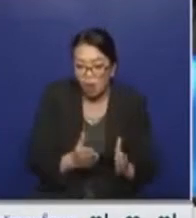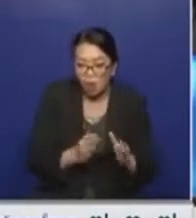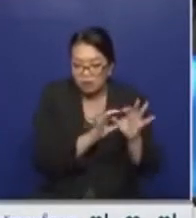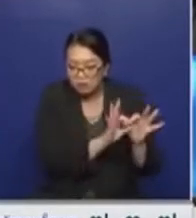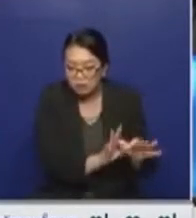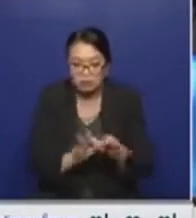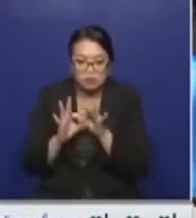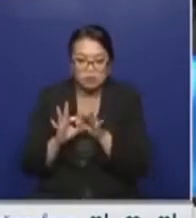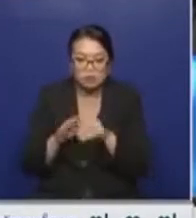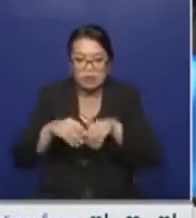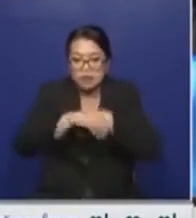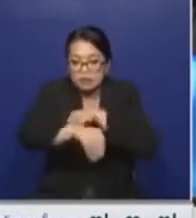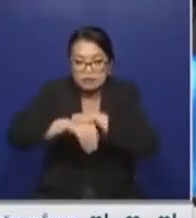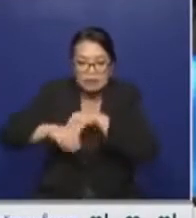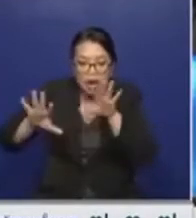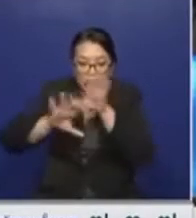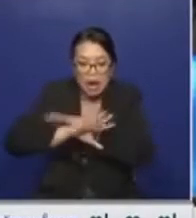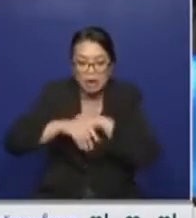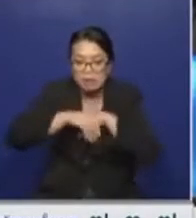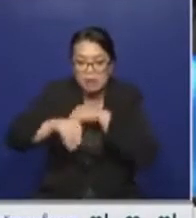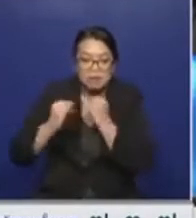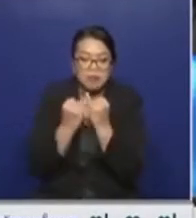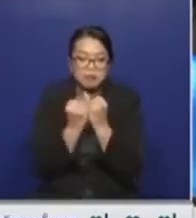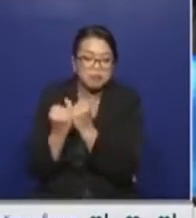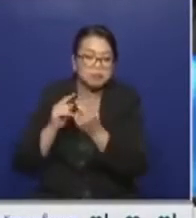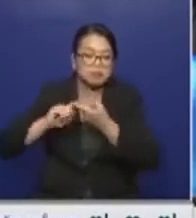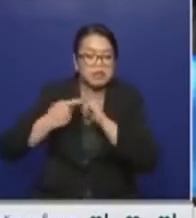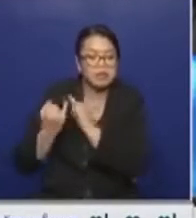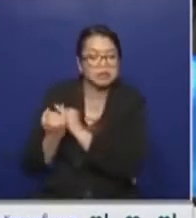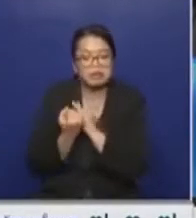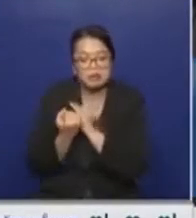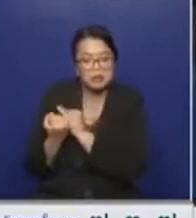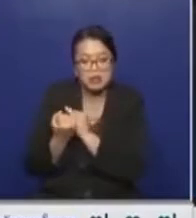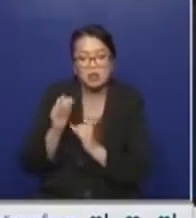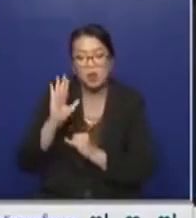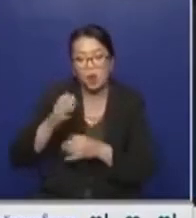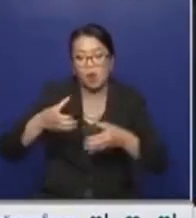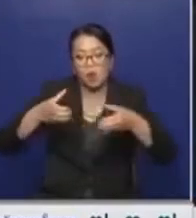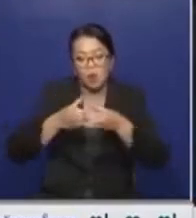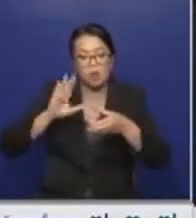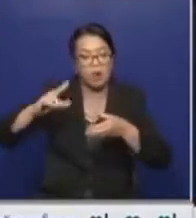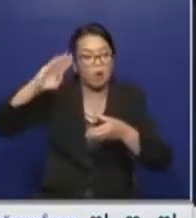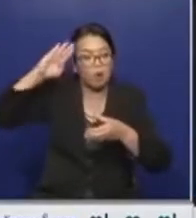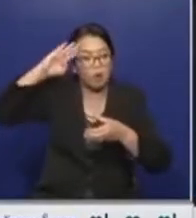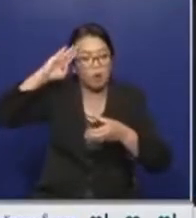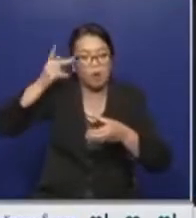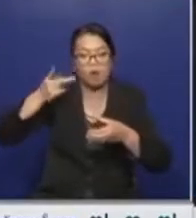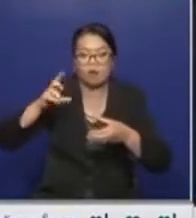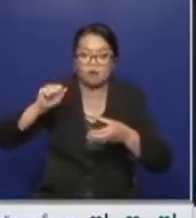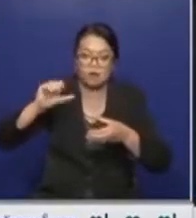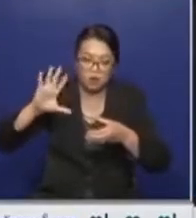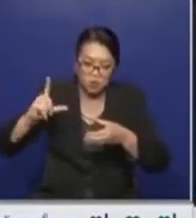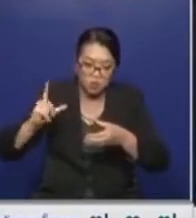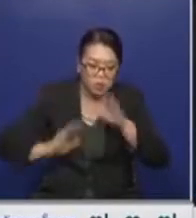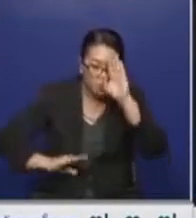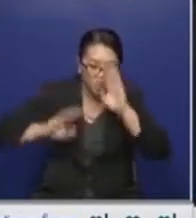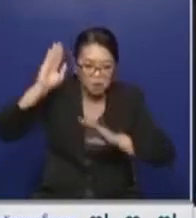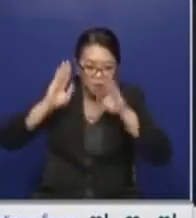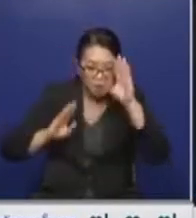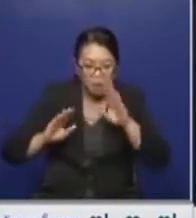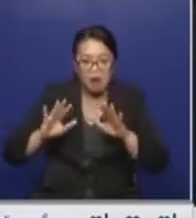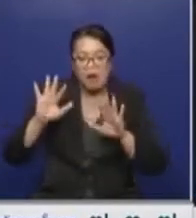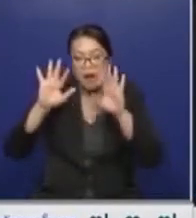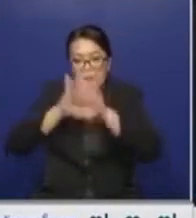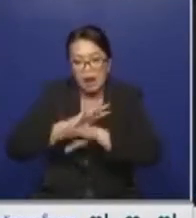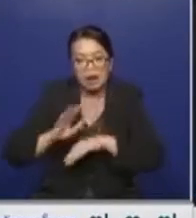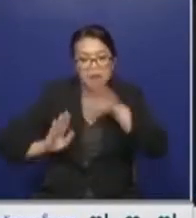ใหญ่เป็นเครือญาติเป็นเพื่อนพ้องน้องพี่กับคณะคสช.นะคะแล้วก็ยกมือเป็นนั่งร้านให้กับ